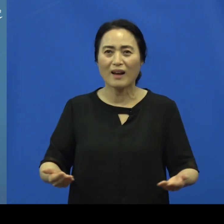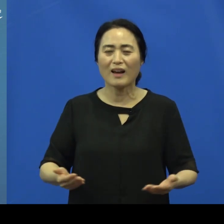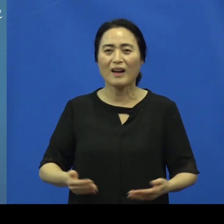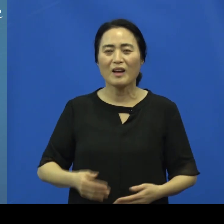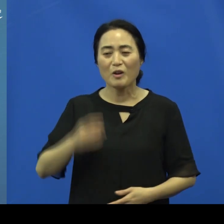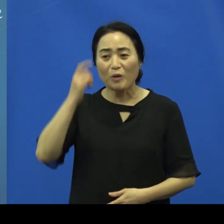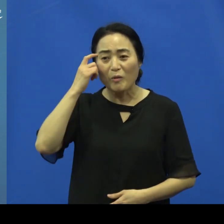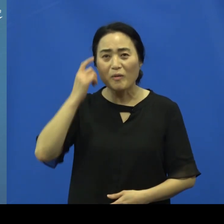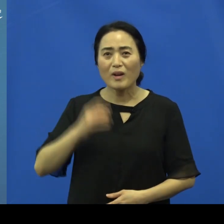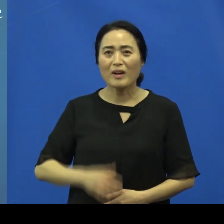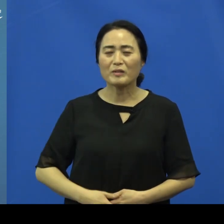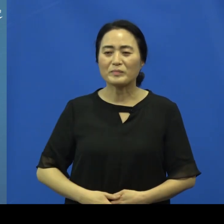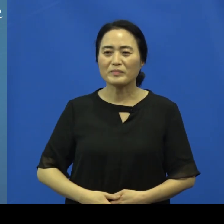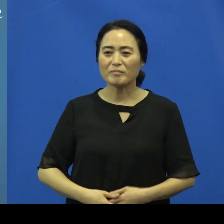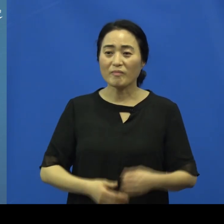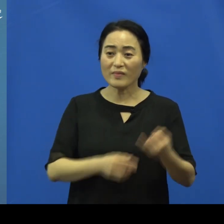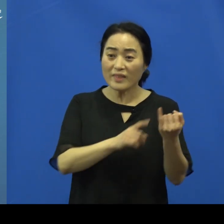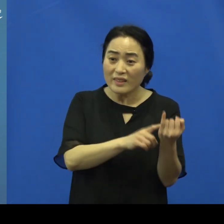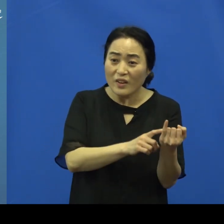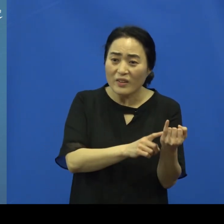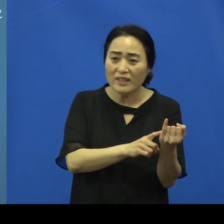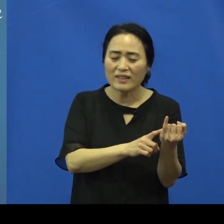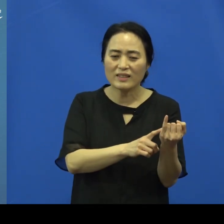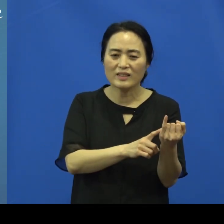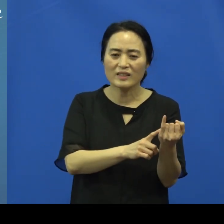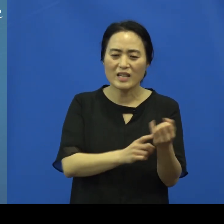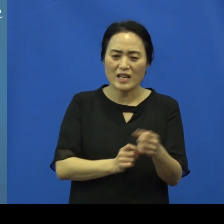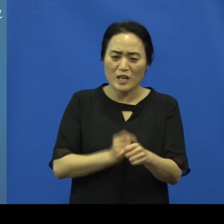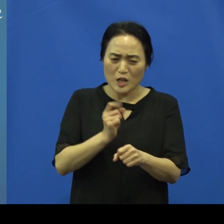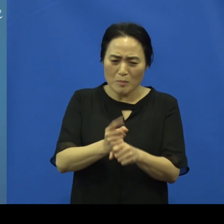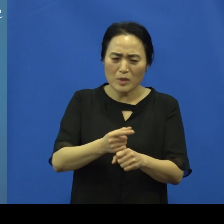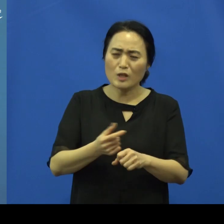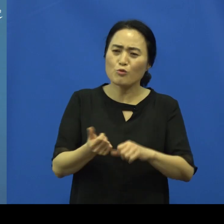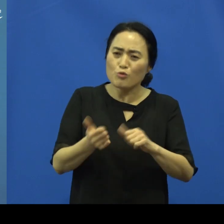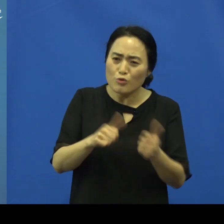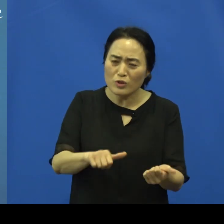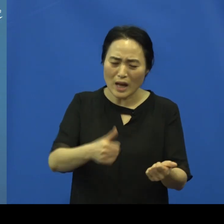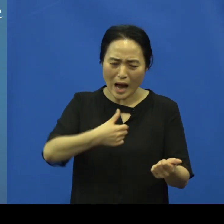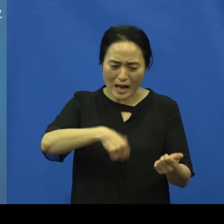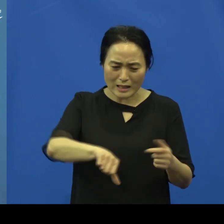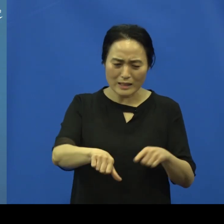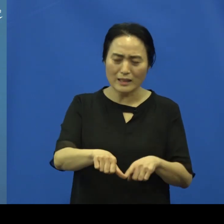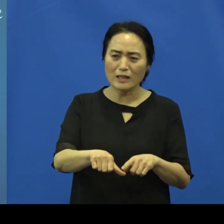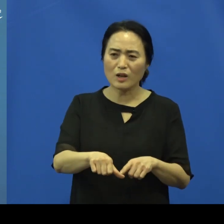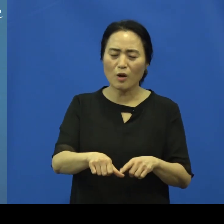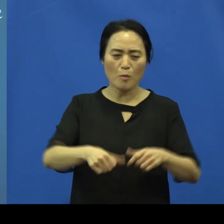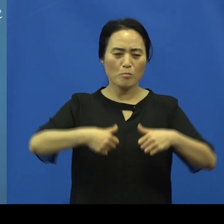오늘 이 수넴 여인은 이미 죽어버린 아들에 대해서 포기하지 않아요.